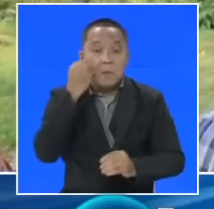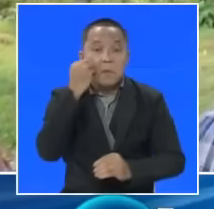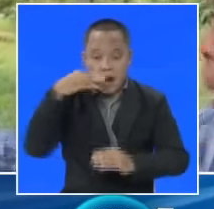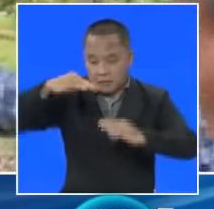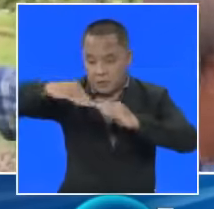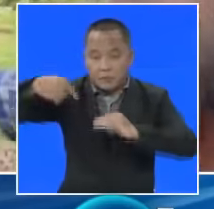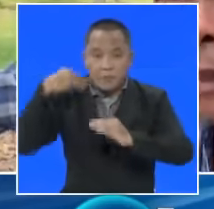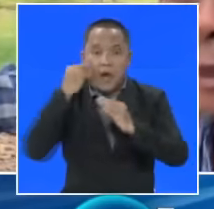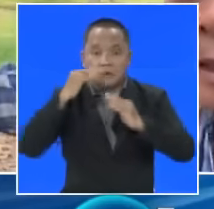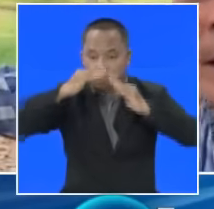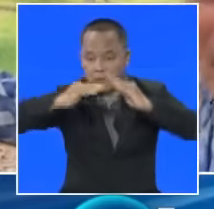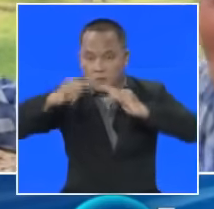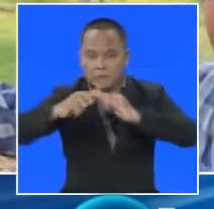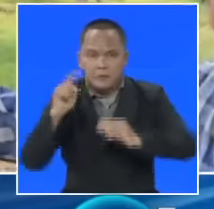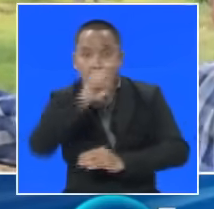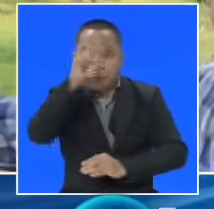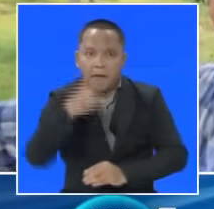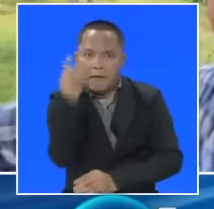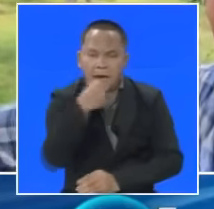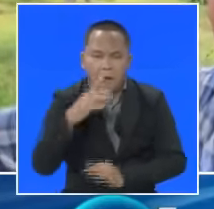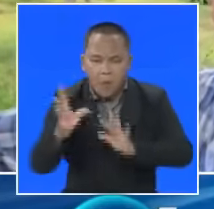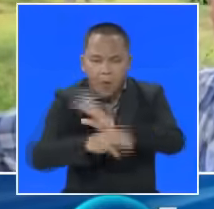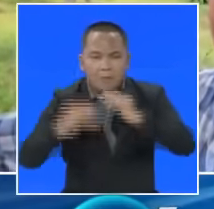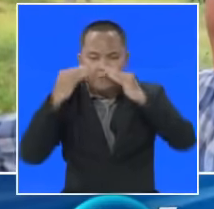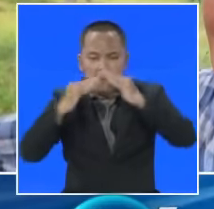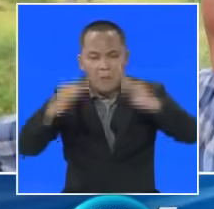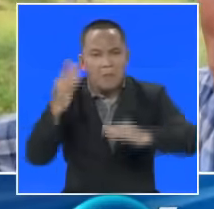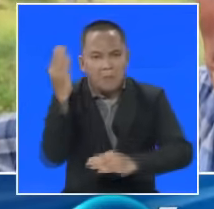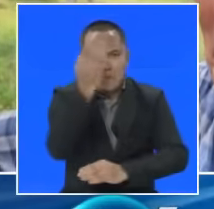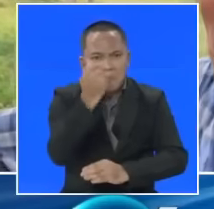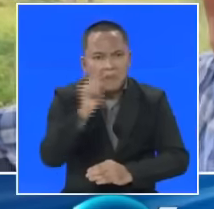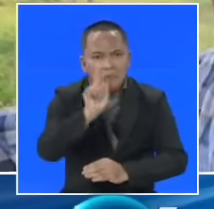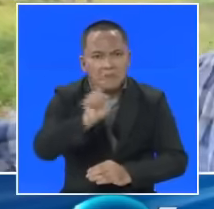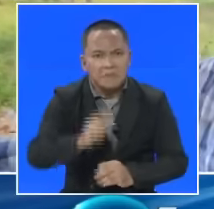านด้วยใช่ไหม หลังคาบ้านหลังนี ้สงสัยไหมครับเนี่ยทำไมต้องขโมยยาหลังคาเลยนะ